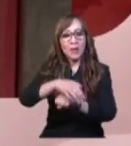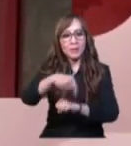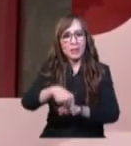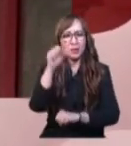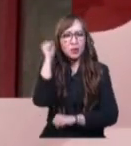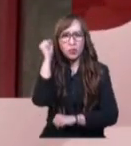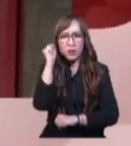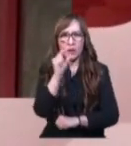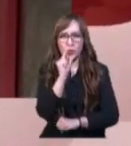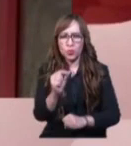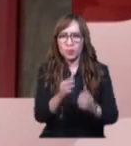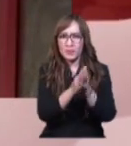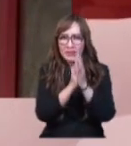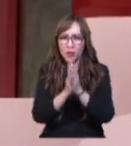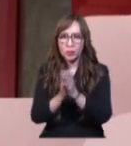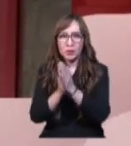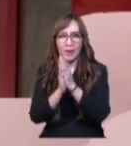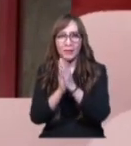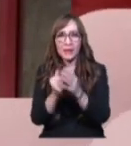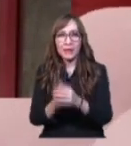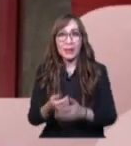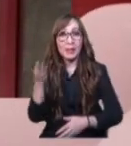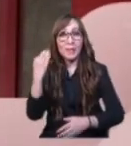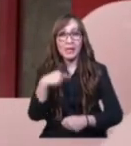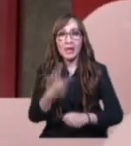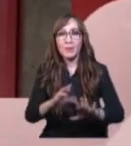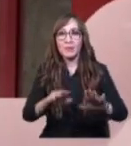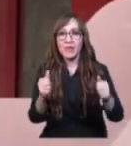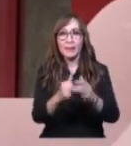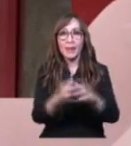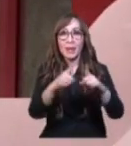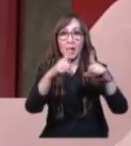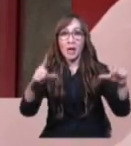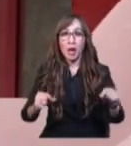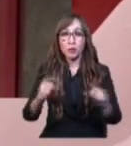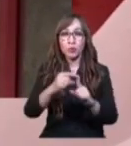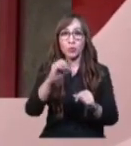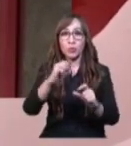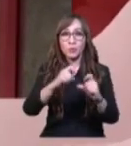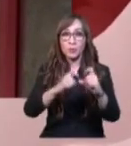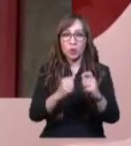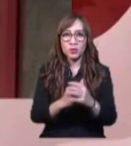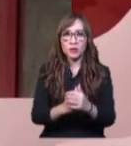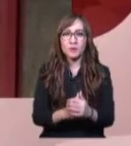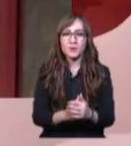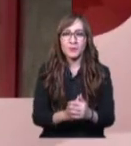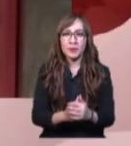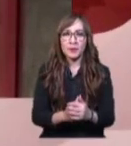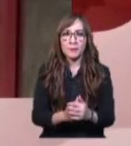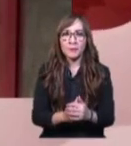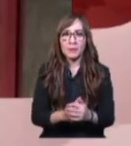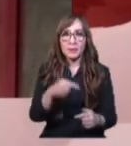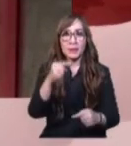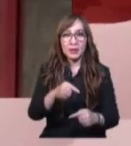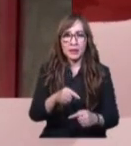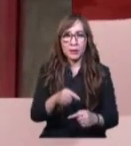kami menyiapkan satu buah kartu pos yang berisi kopi dan coklat Indonesia dari Indonesia, yang mana kartu pos tersebut